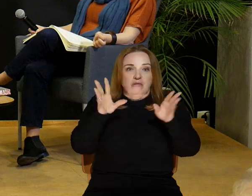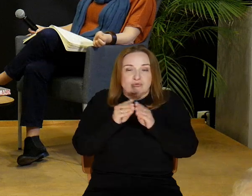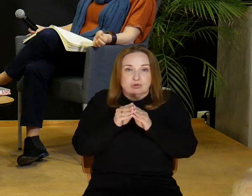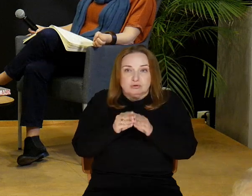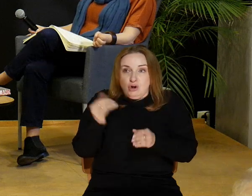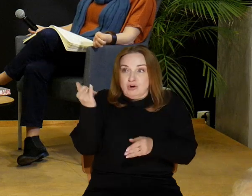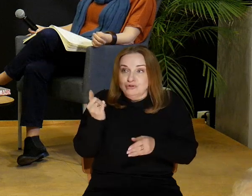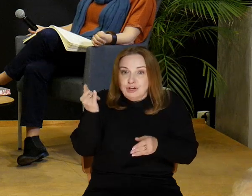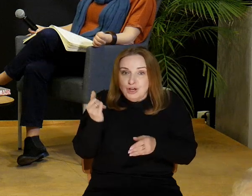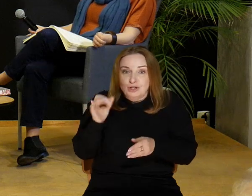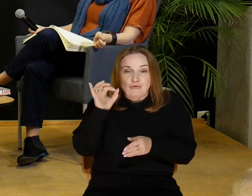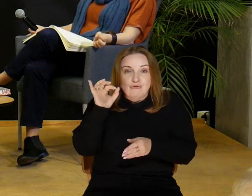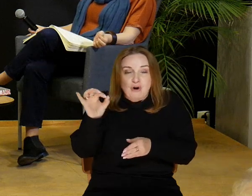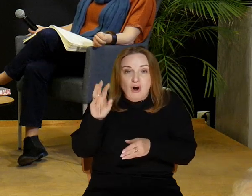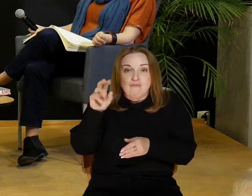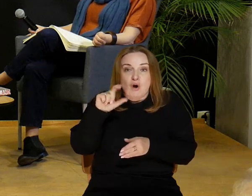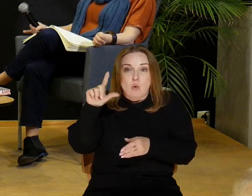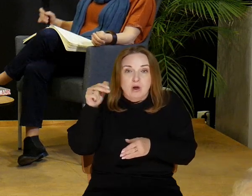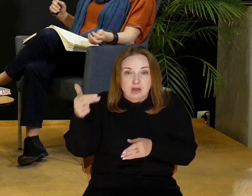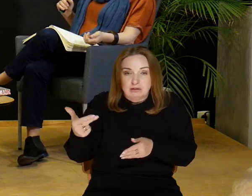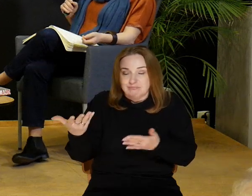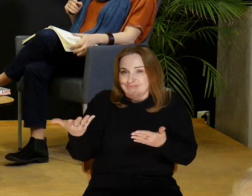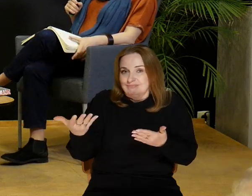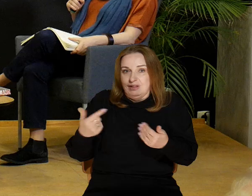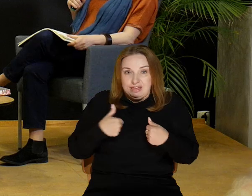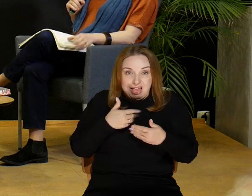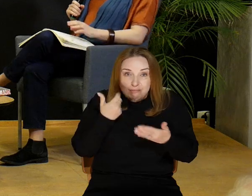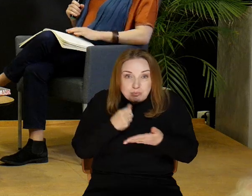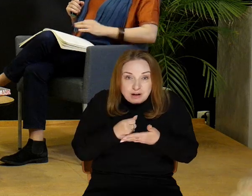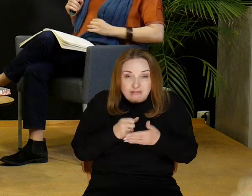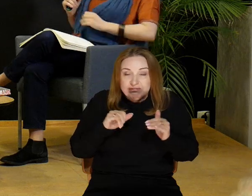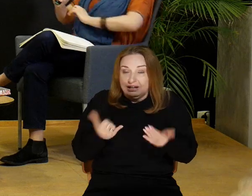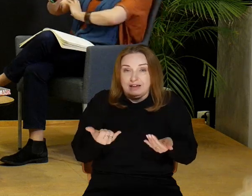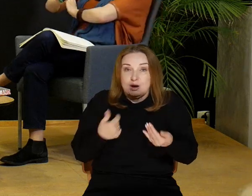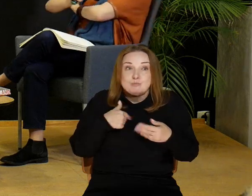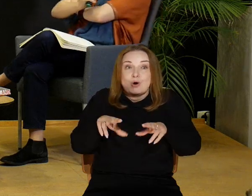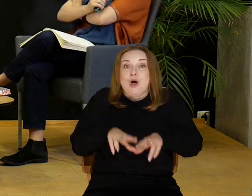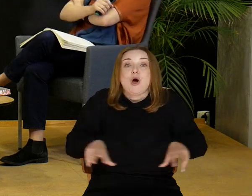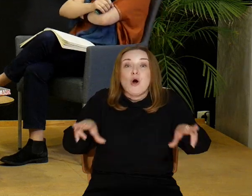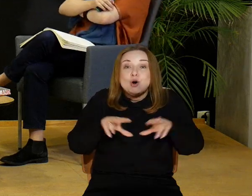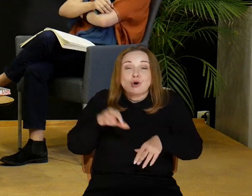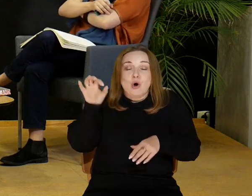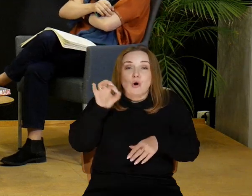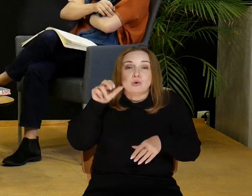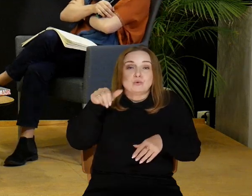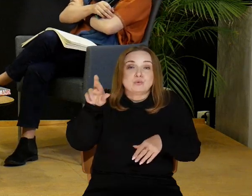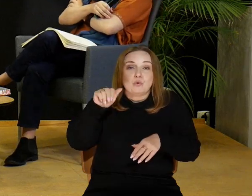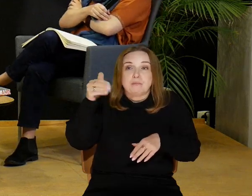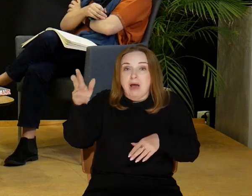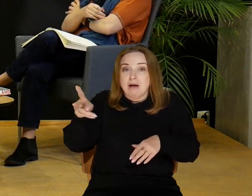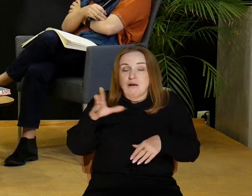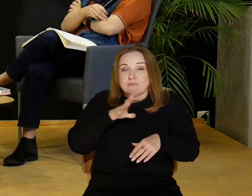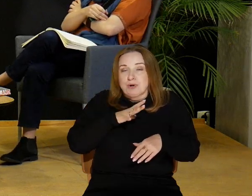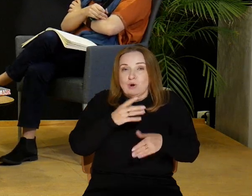dzieci Wołynia. No jak to nie mam przecież, prawda? Rodzinę Surmiaków wymordowano w Pustomytach, no, podczas